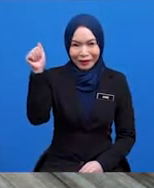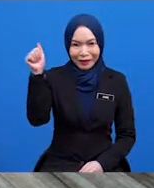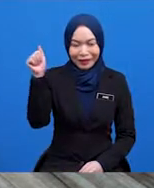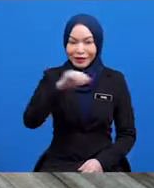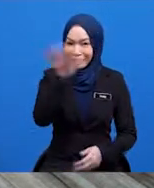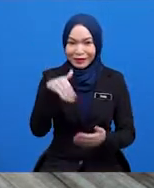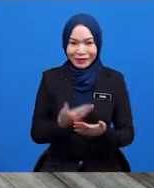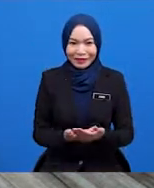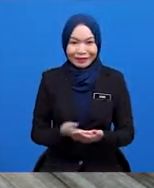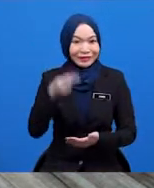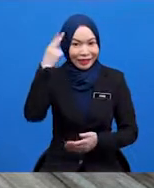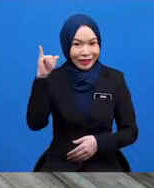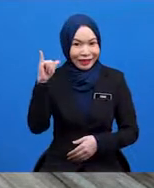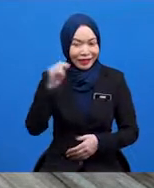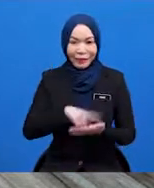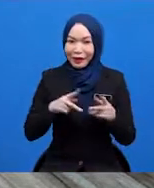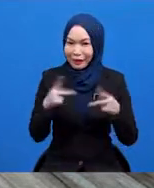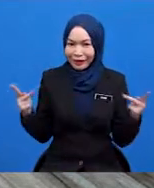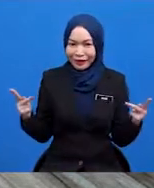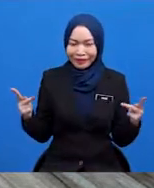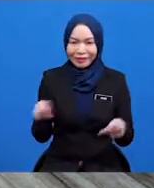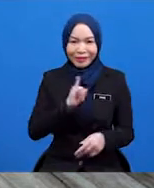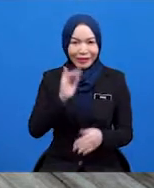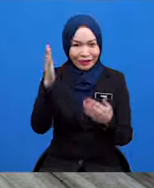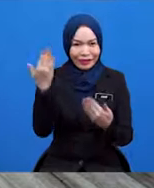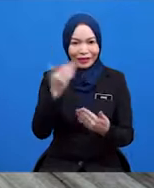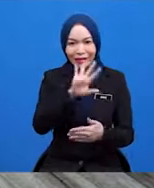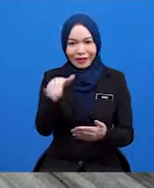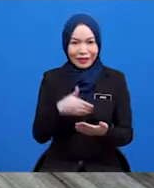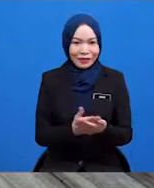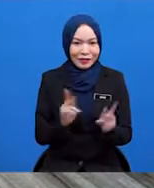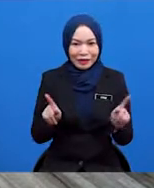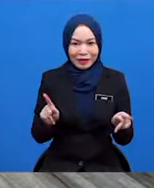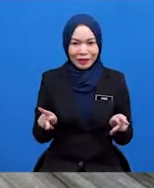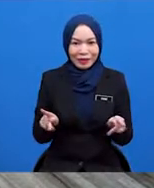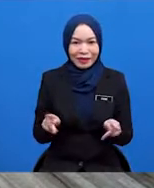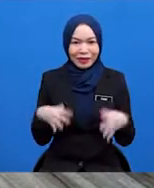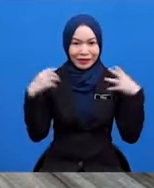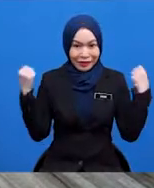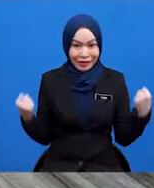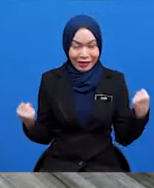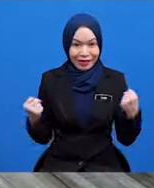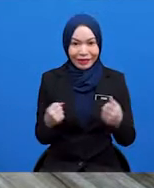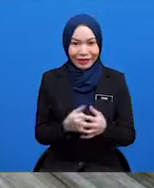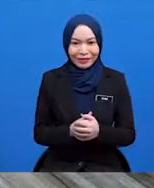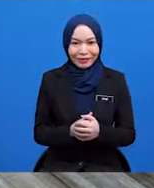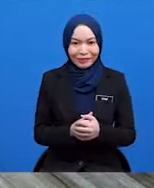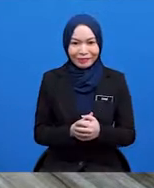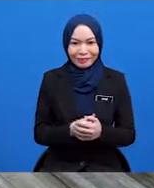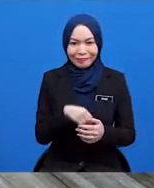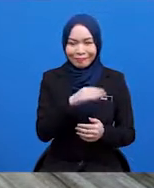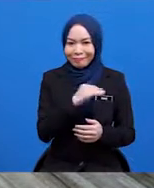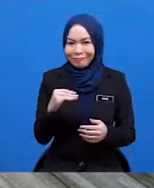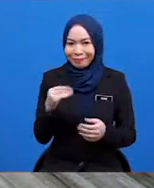Assalamualaikum semua. Hai, apa khabar? Saya harap para pelajar semua berada dalam keadaan sihat dan